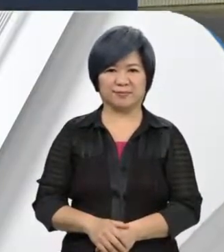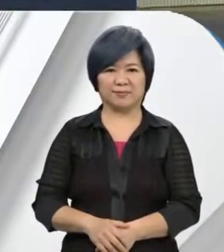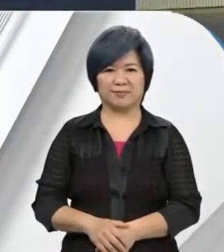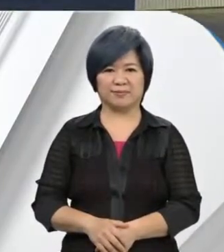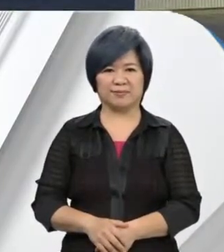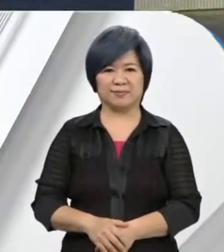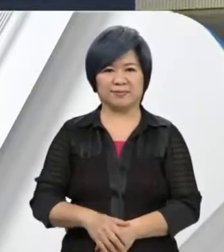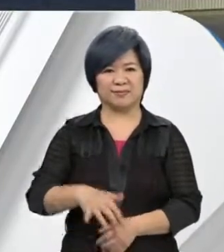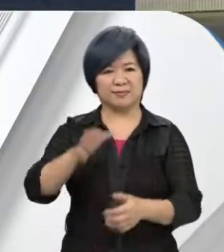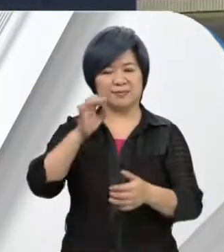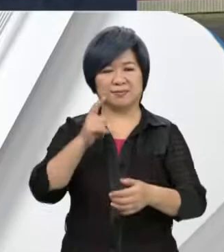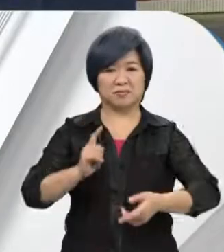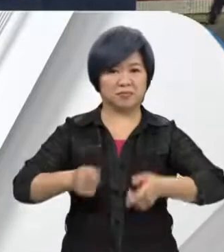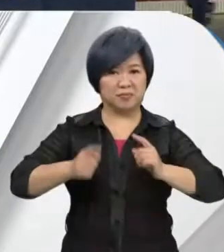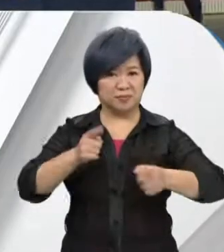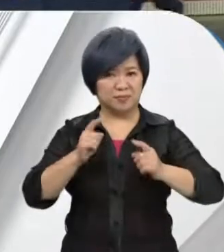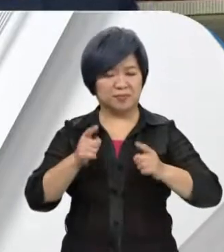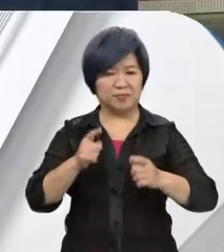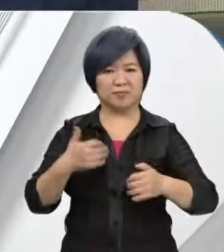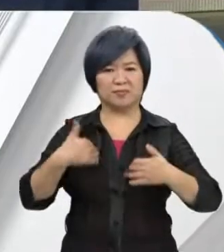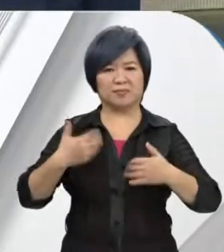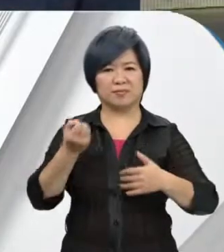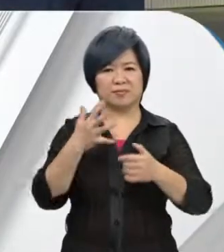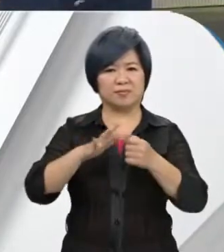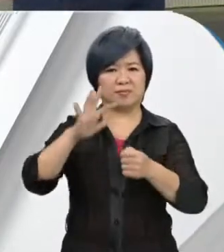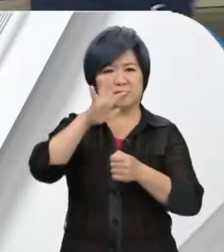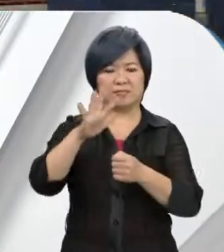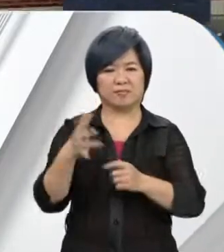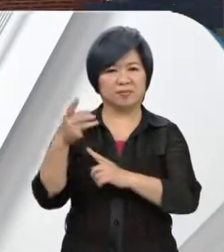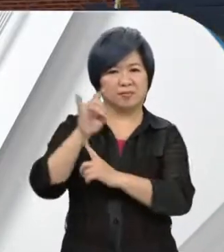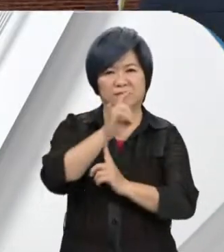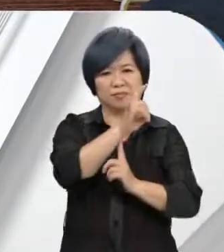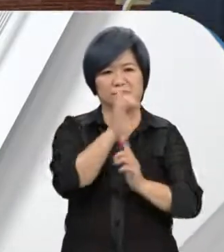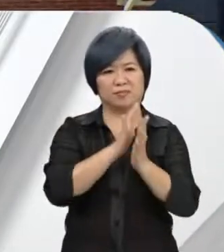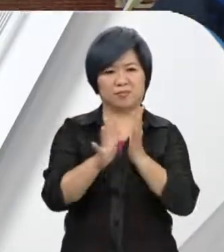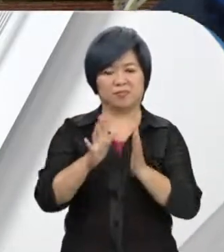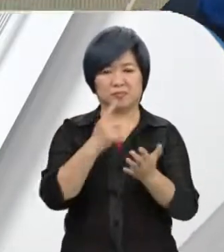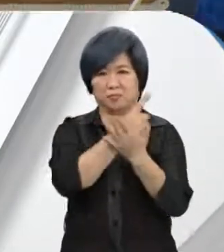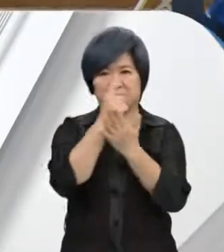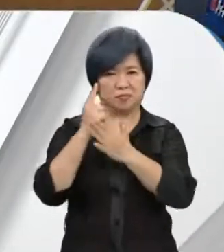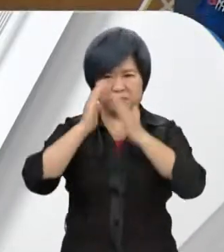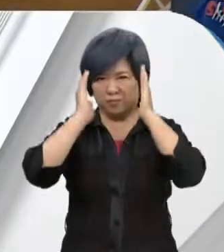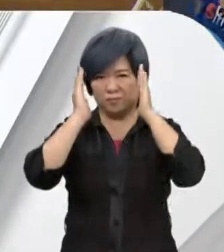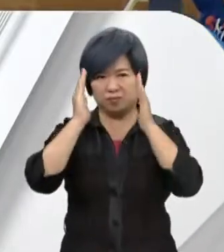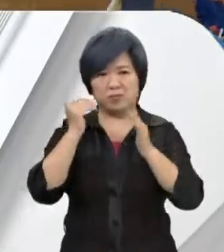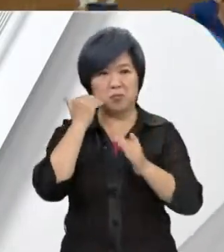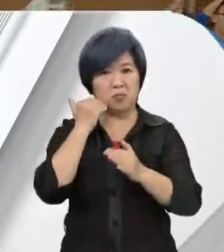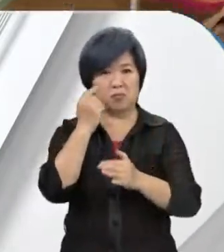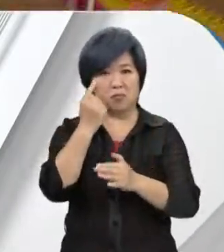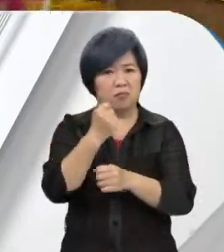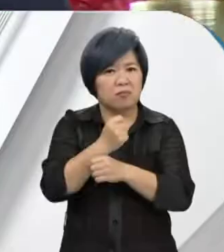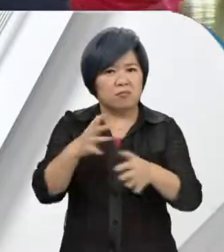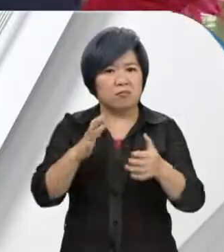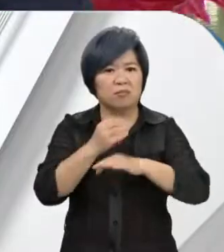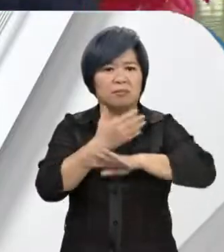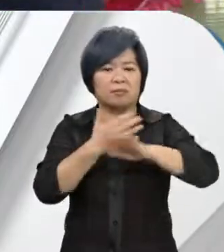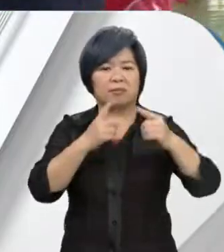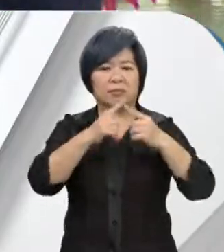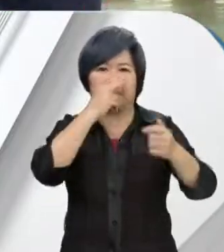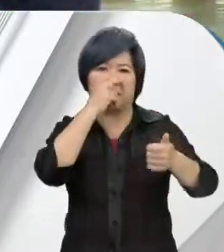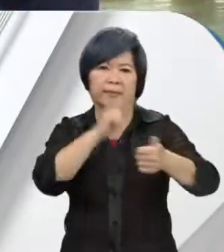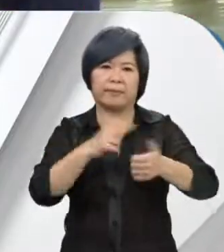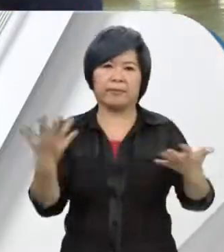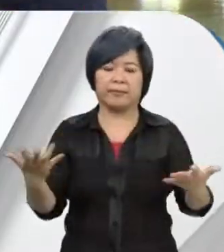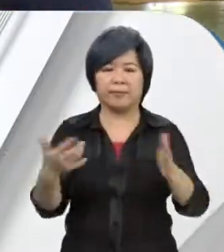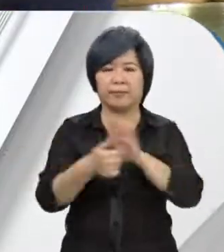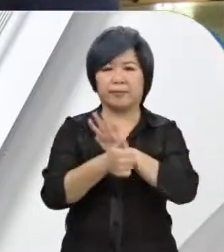古会上东东滚，新法总好让两吹给大家同好做当印证。黑讲一啥无生意，有人养唔错，唔但请演